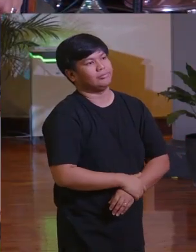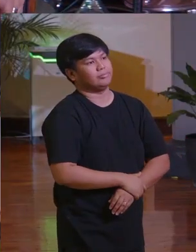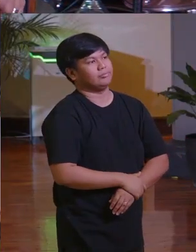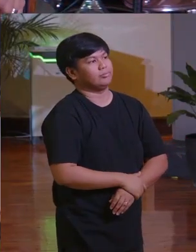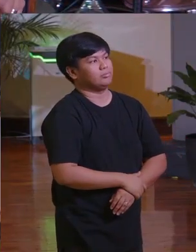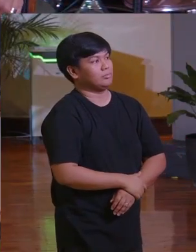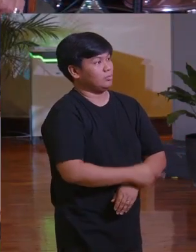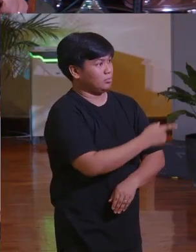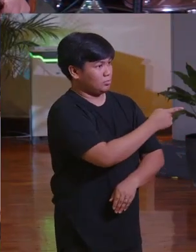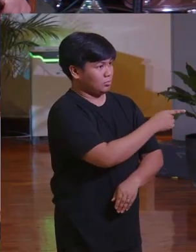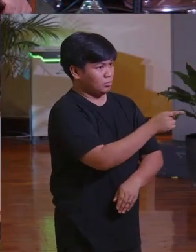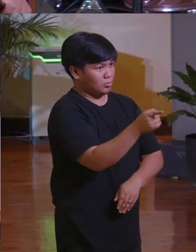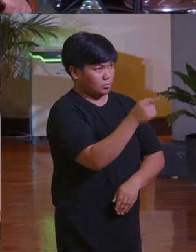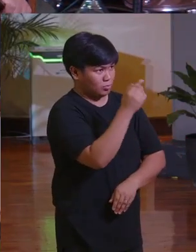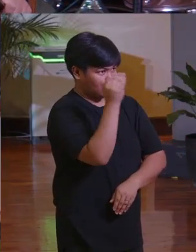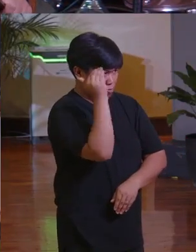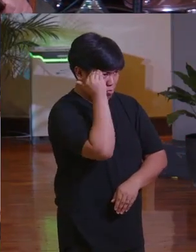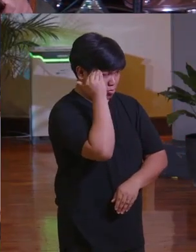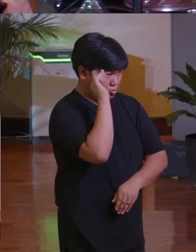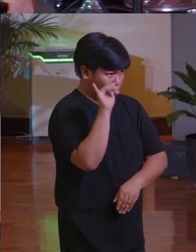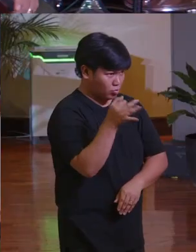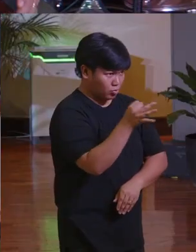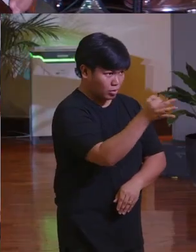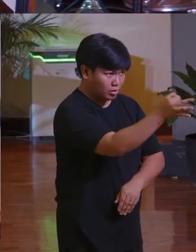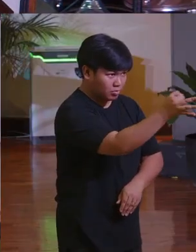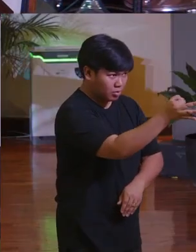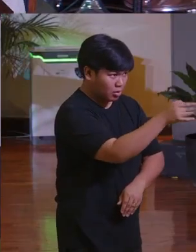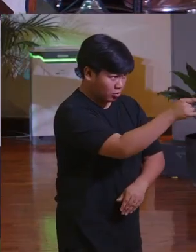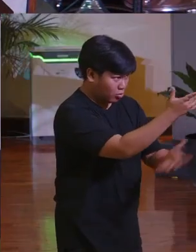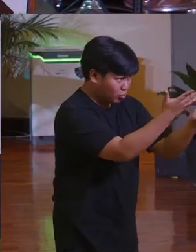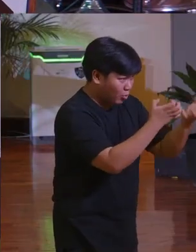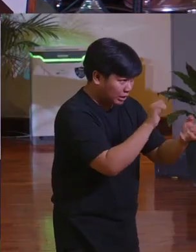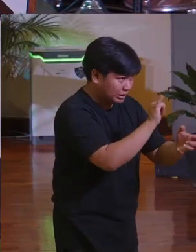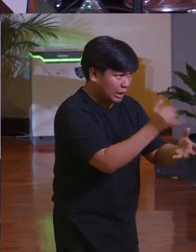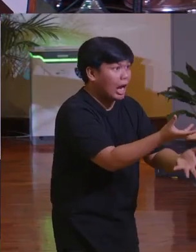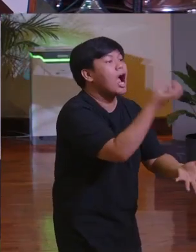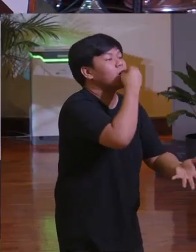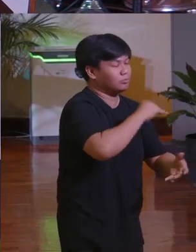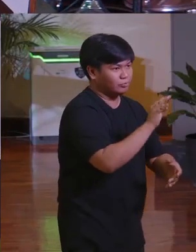kay Jonah. Hihintayin niyo pa ba na lamunin kayo ng balyena?